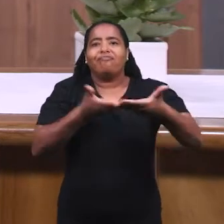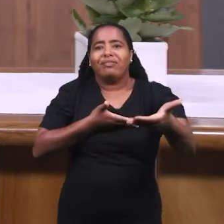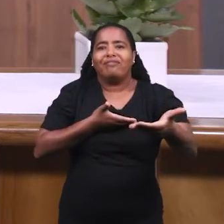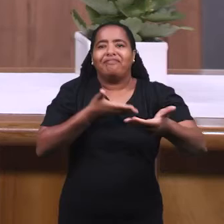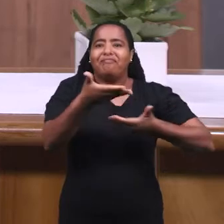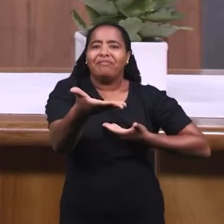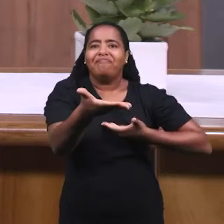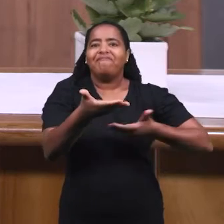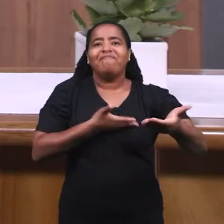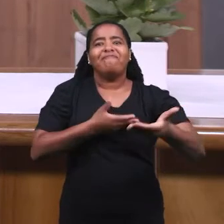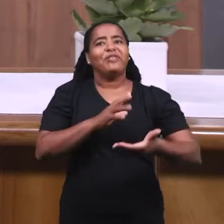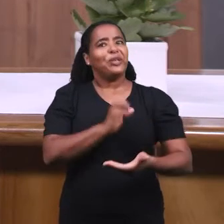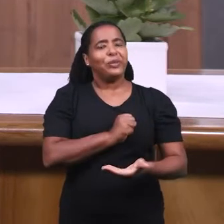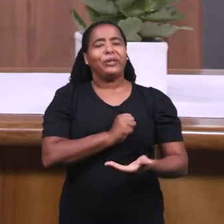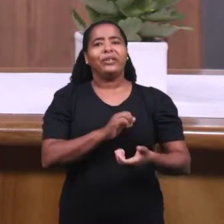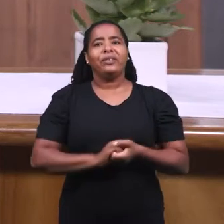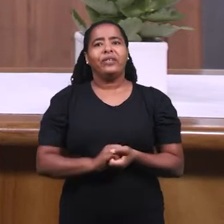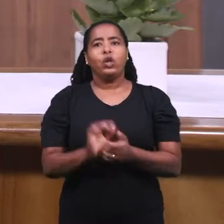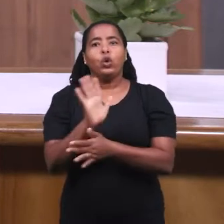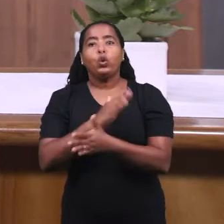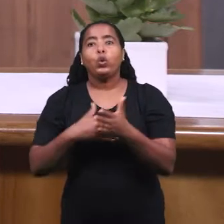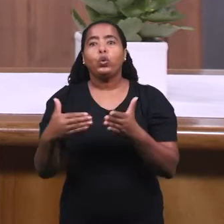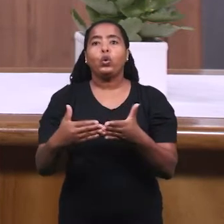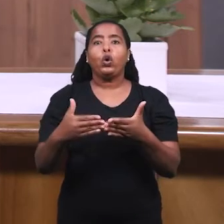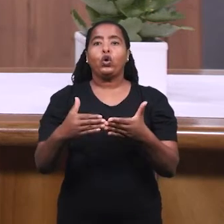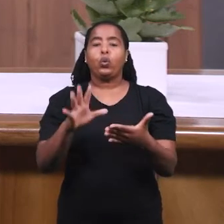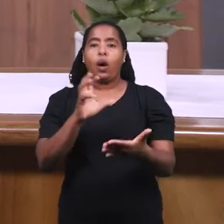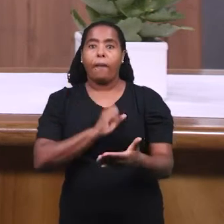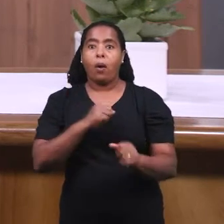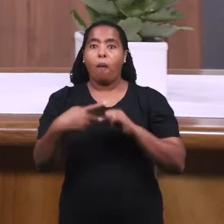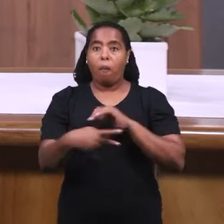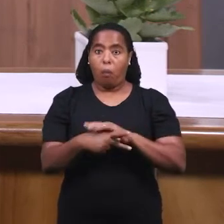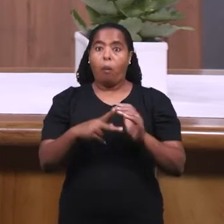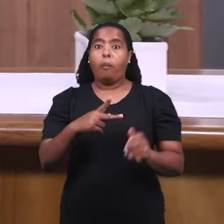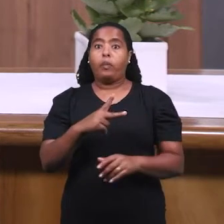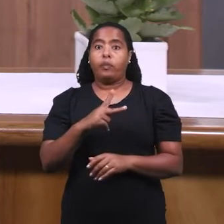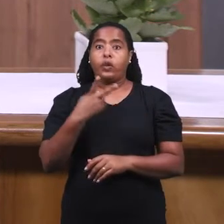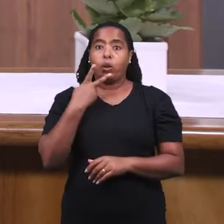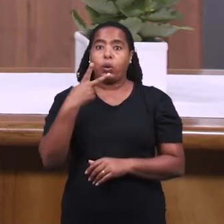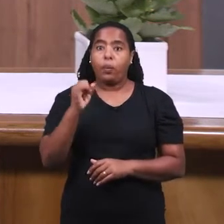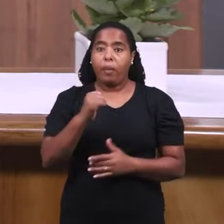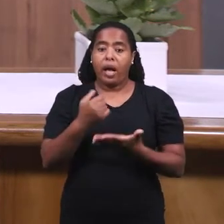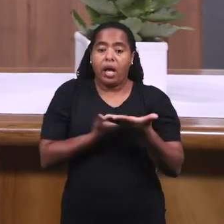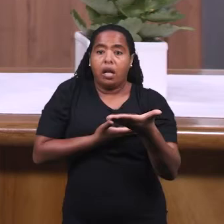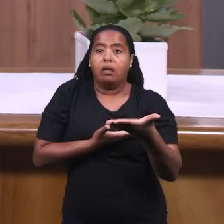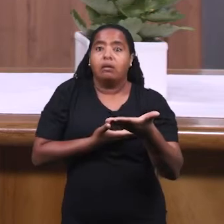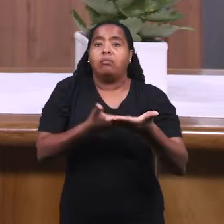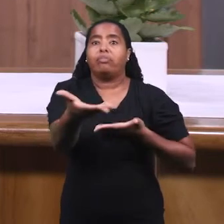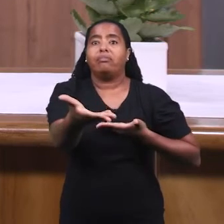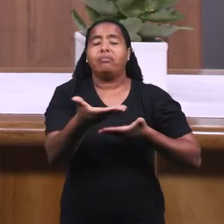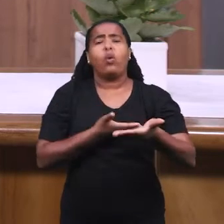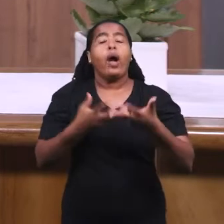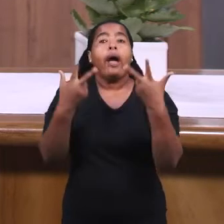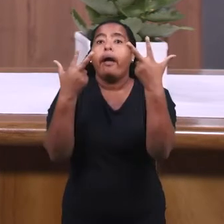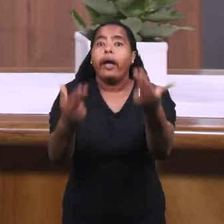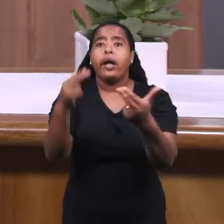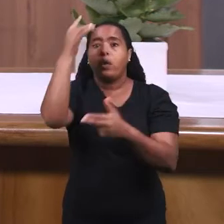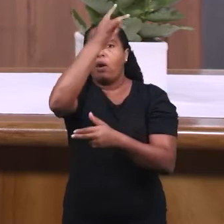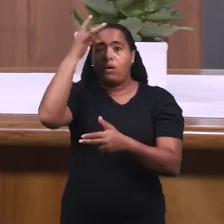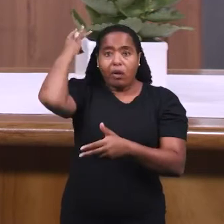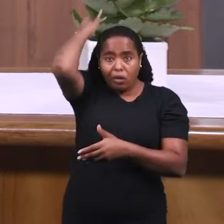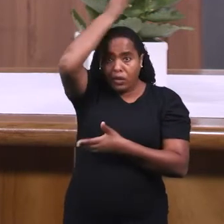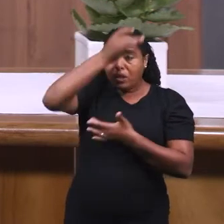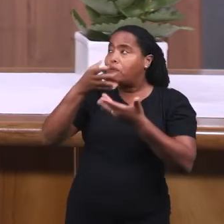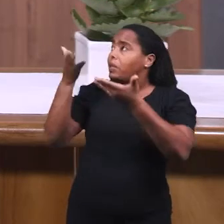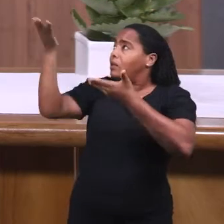сразу переносит любовь, которую имеет к отцу, он переносит на твою жизнь. Это то, что Дух